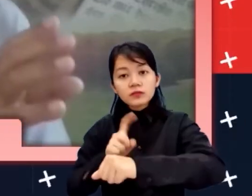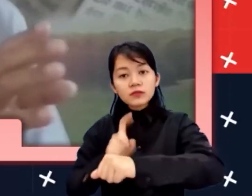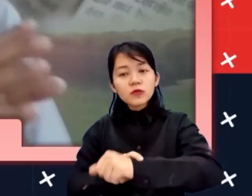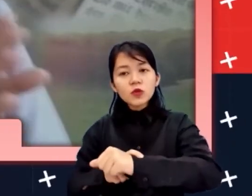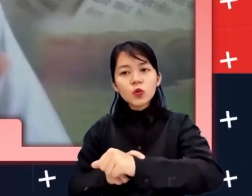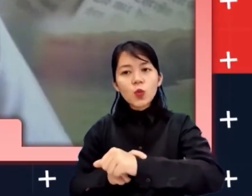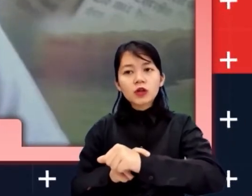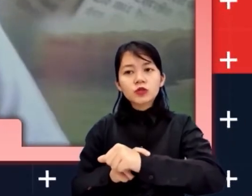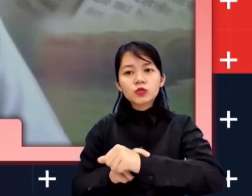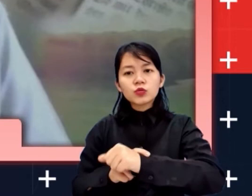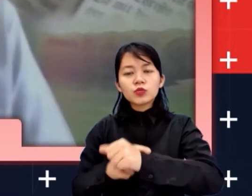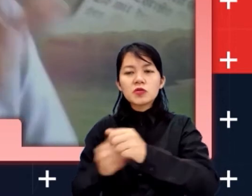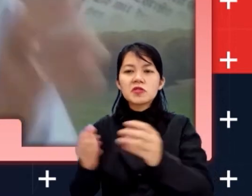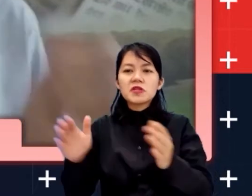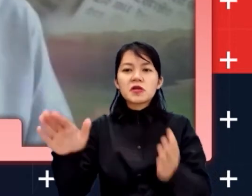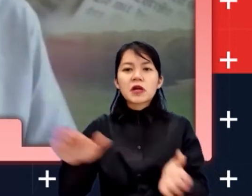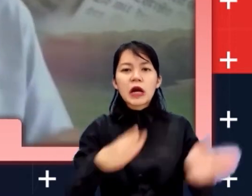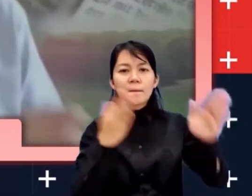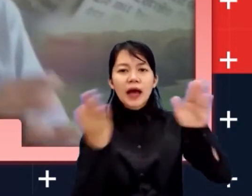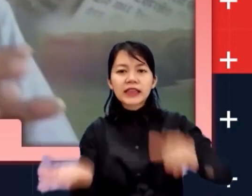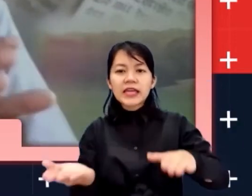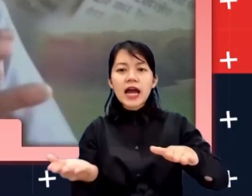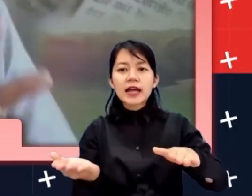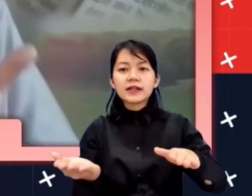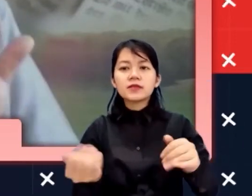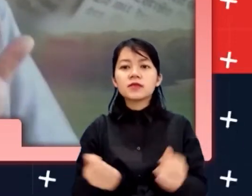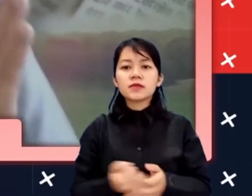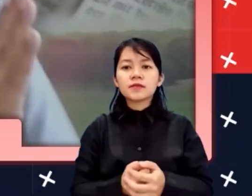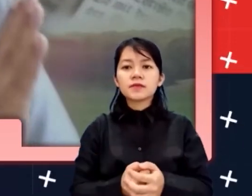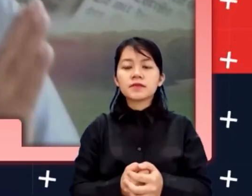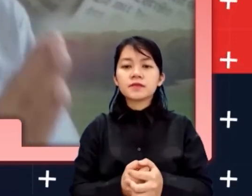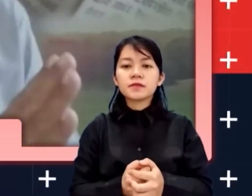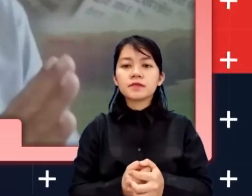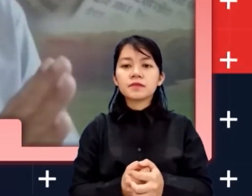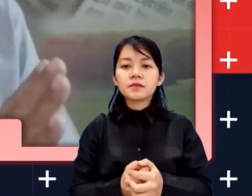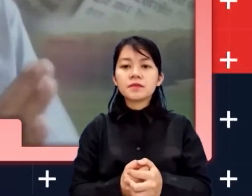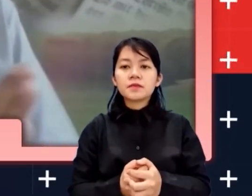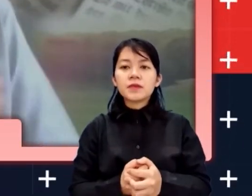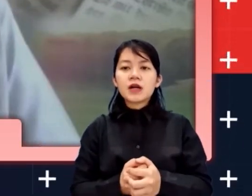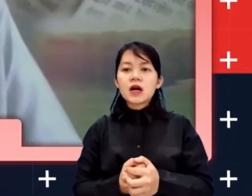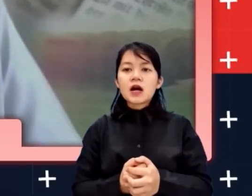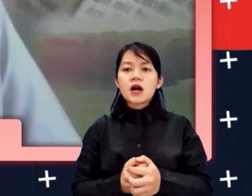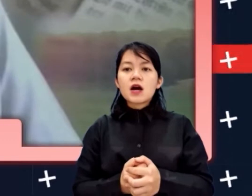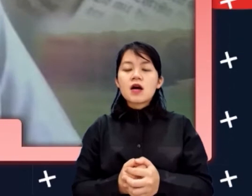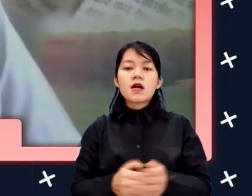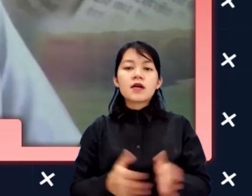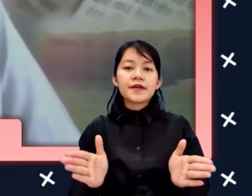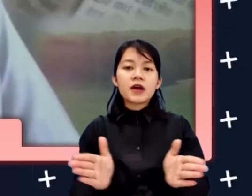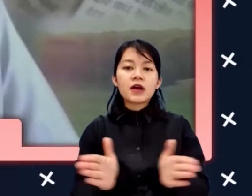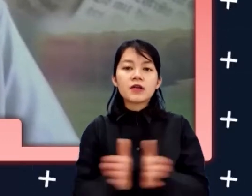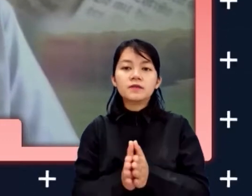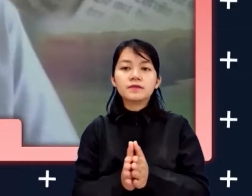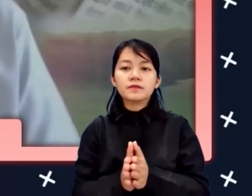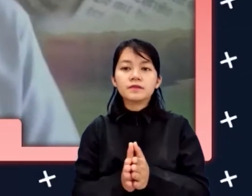mulai dari waktu kematiannya, lalu kemudian pada waktu dia berada selama